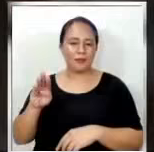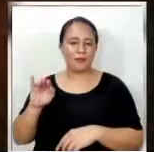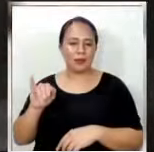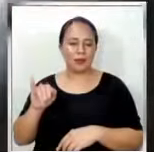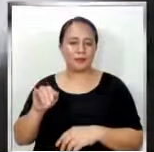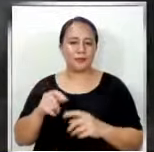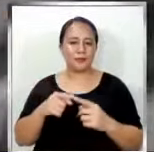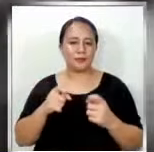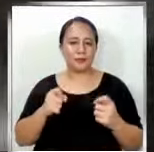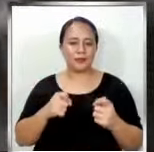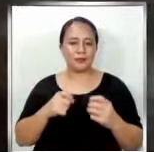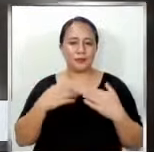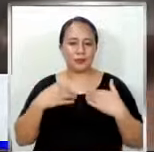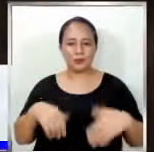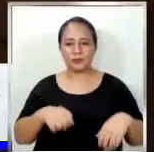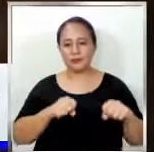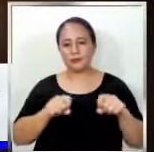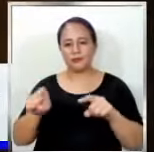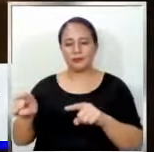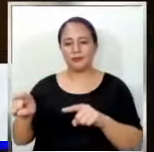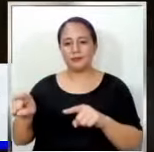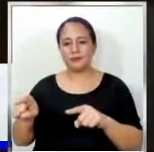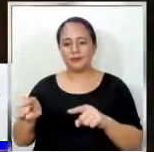Division. Toto naman yung bakasas ako, bakasas ako.